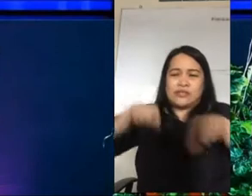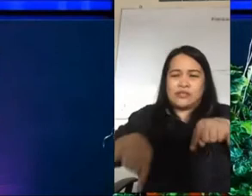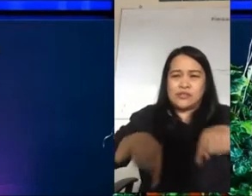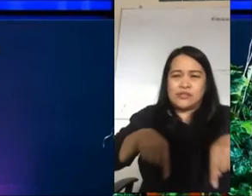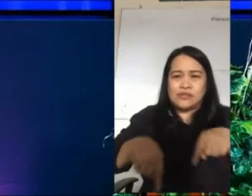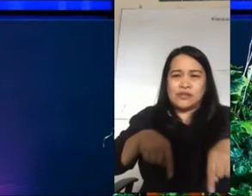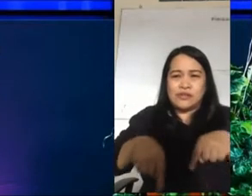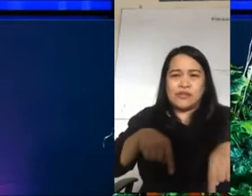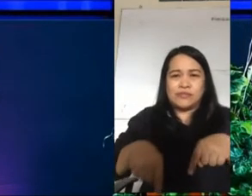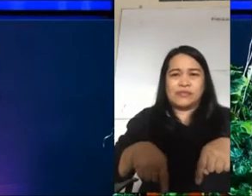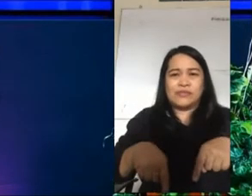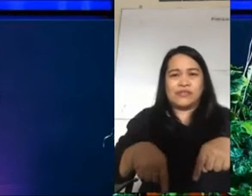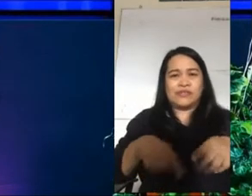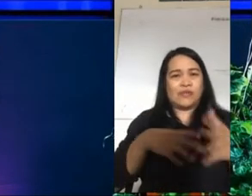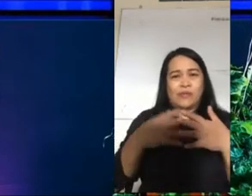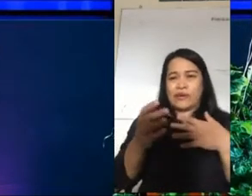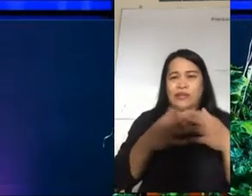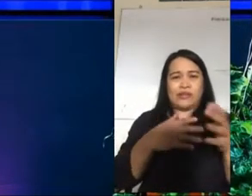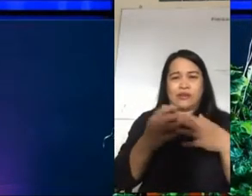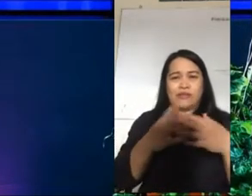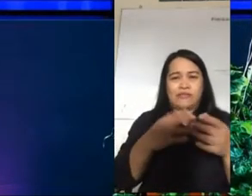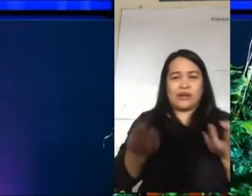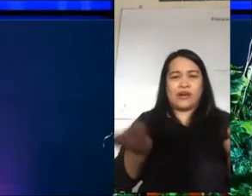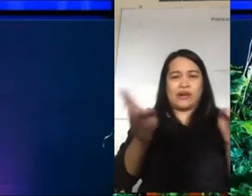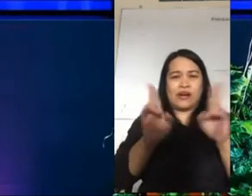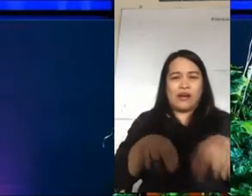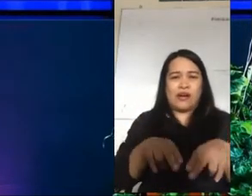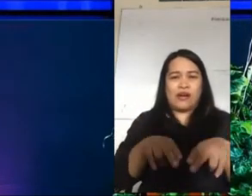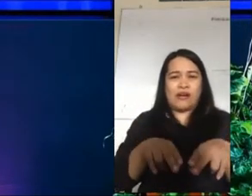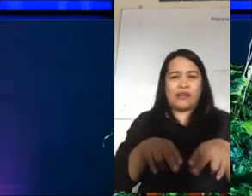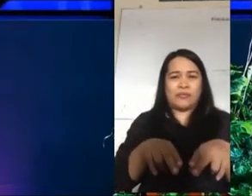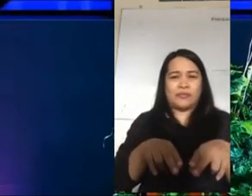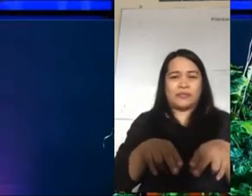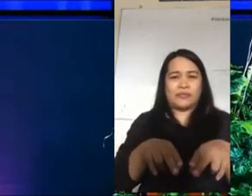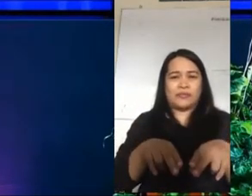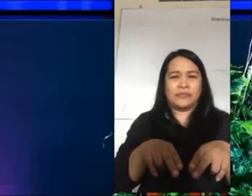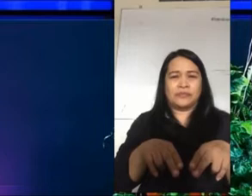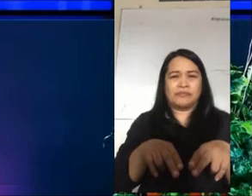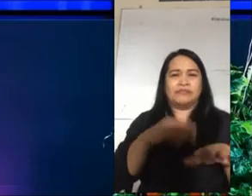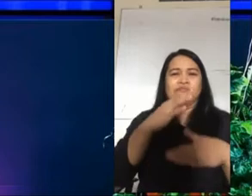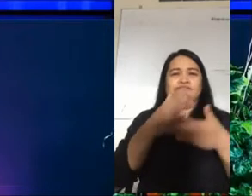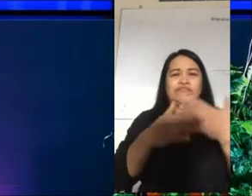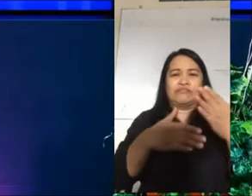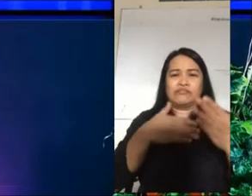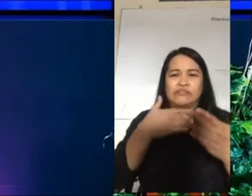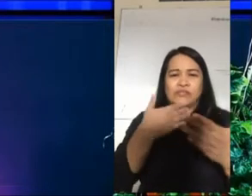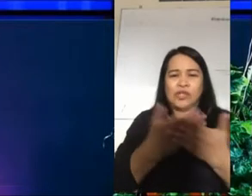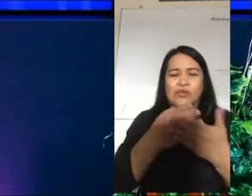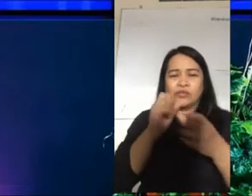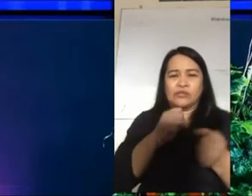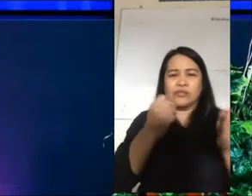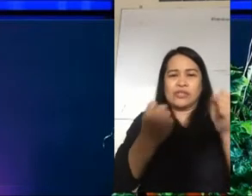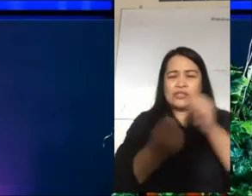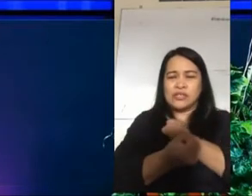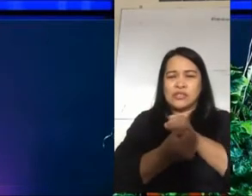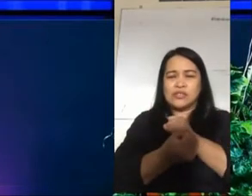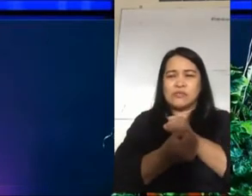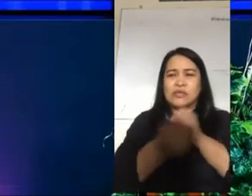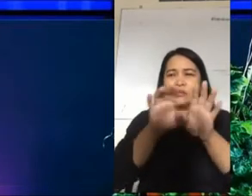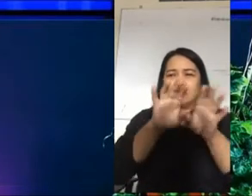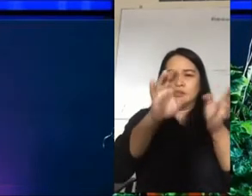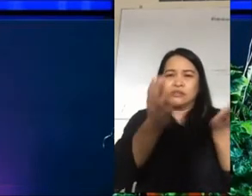Anong sinasabi ng salmista? Mayanig man ang lahat sa mundong ibabaw, hindi